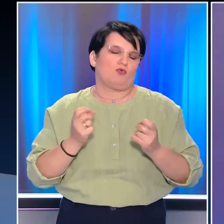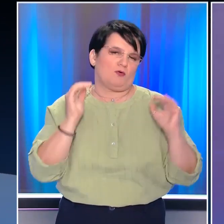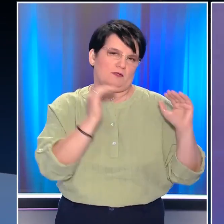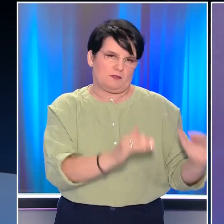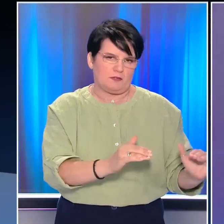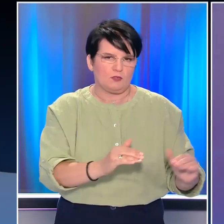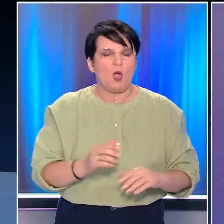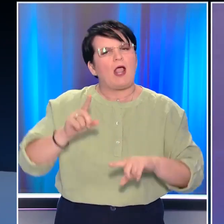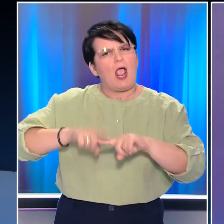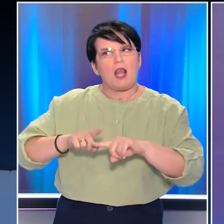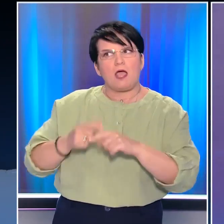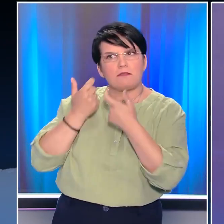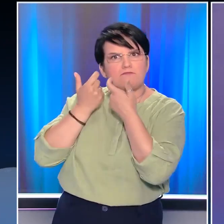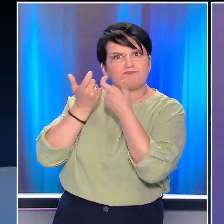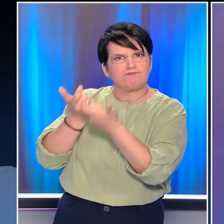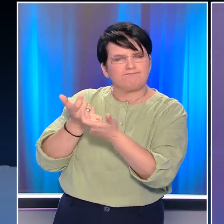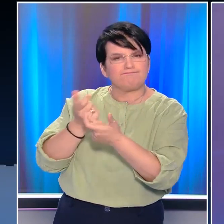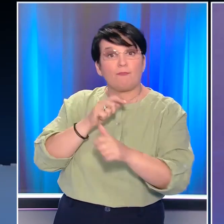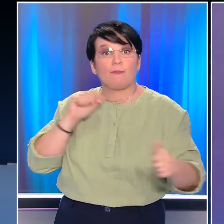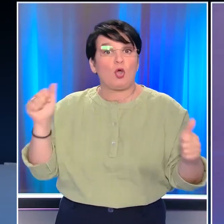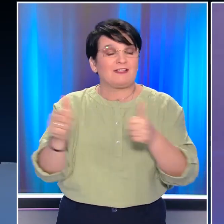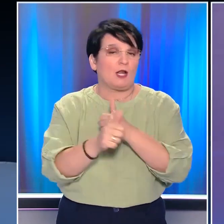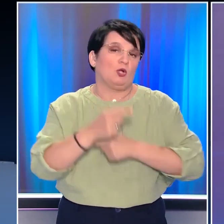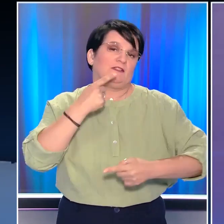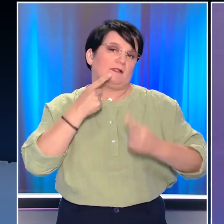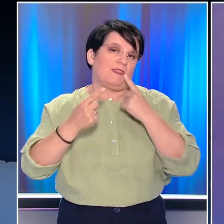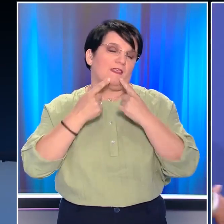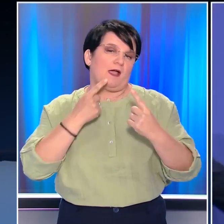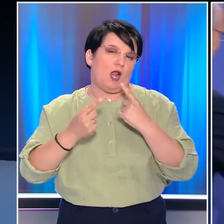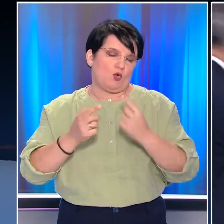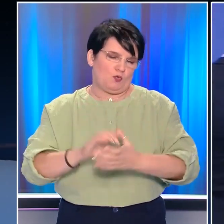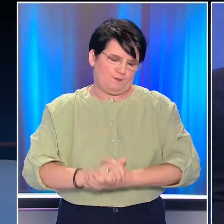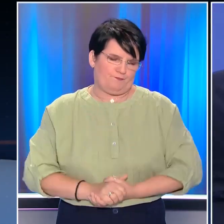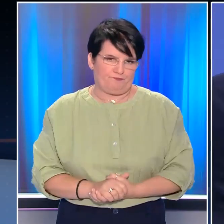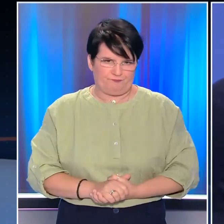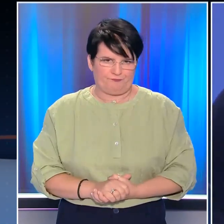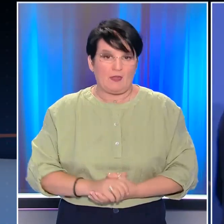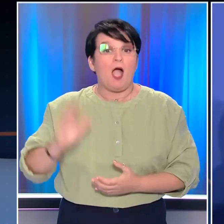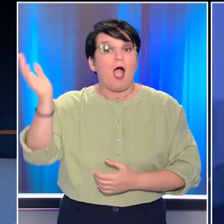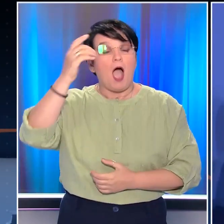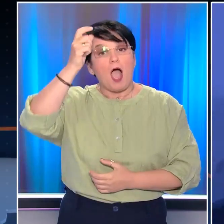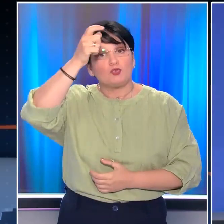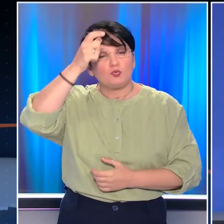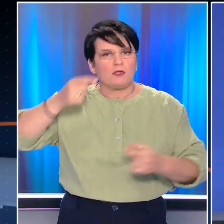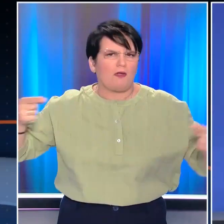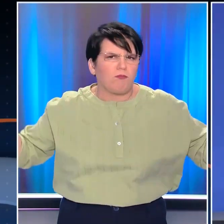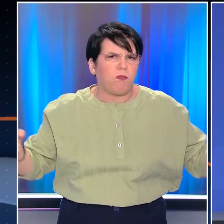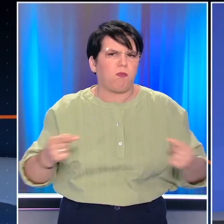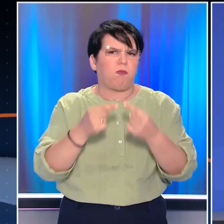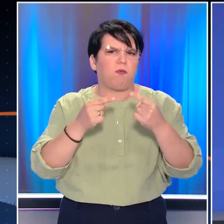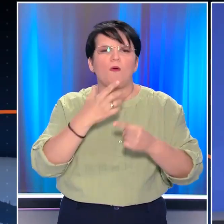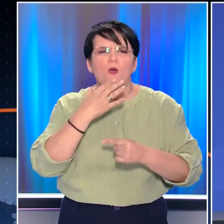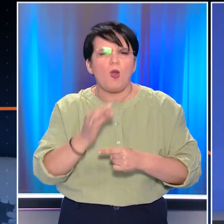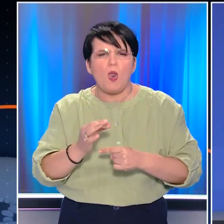παρακολουθεί στενά τις κινήσεις της Άγκυρας, προτάσσοντας πάντα τη διπλωματία. Το αν η Τουρκία θα επιστρέψει στην κλιμάκωση της έντασης μετά